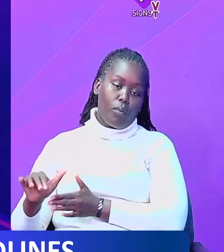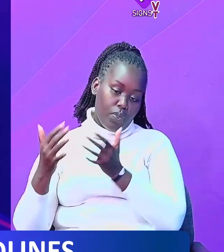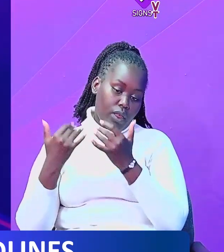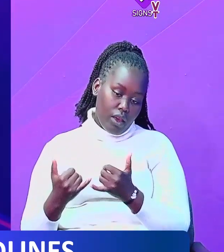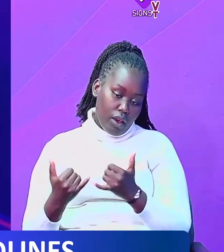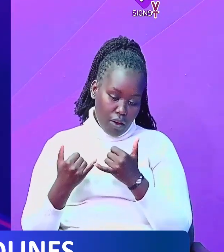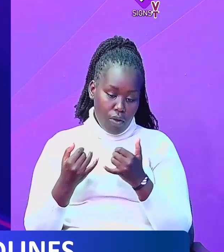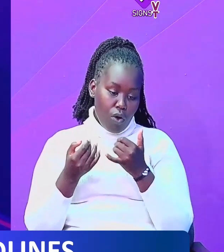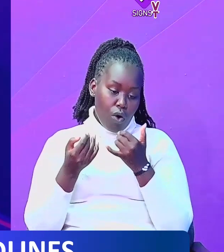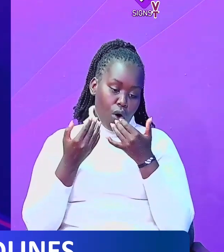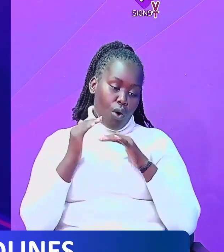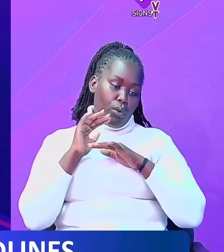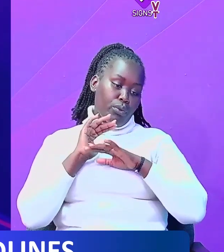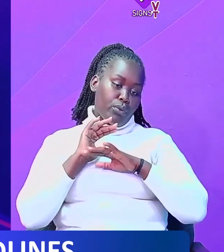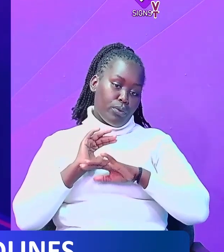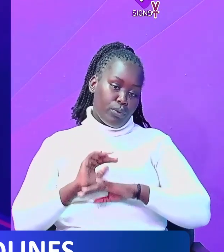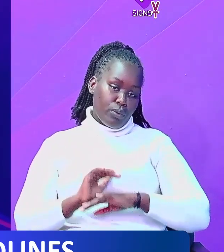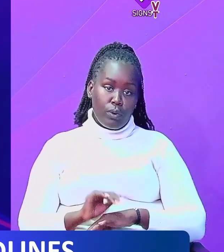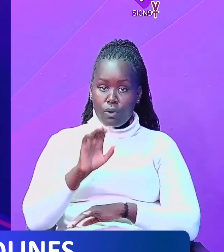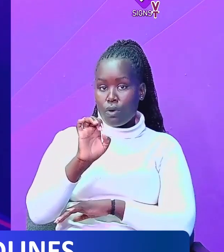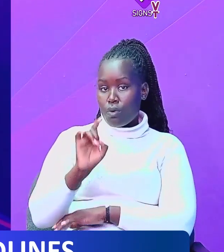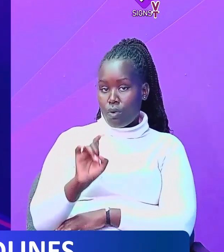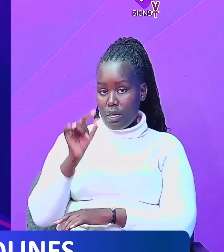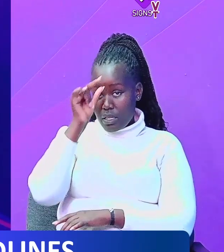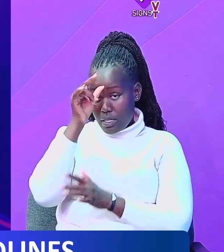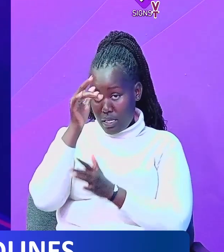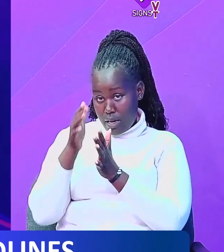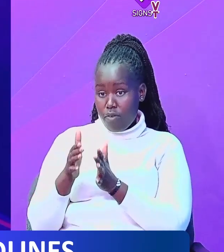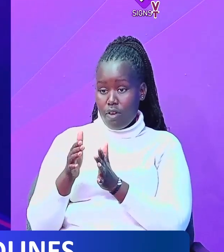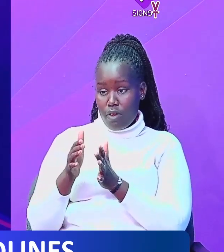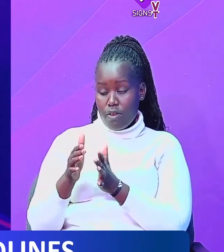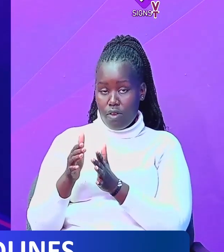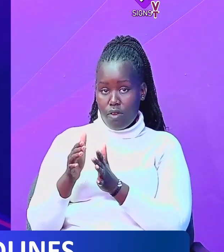Relief to ex-governor